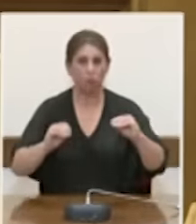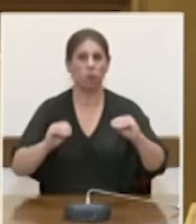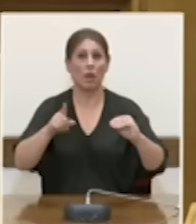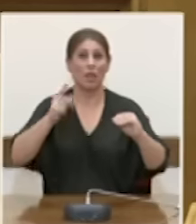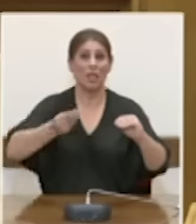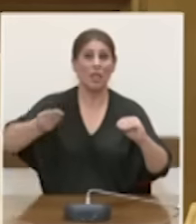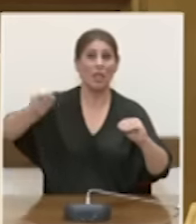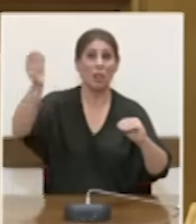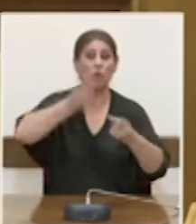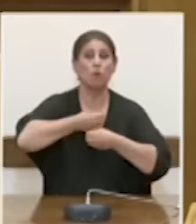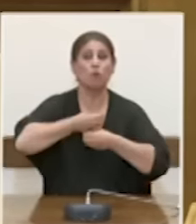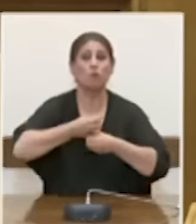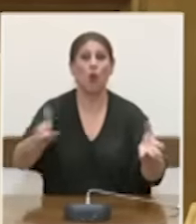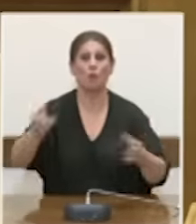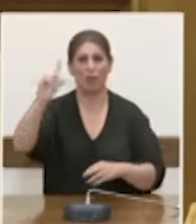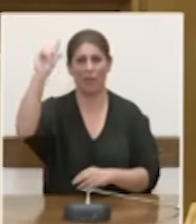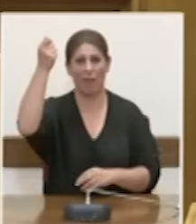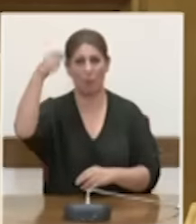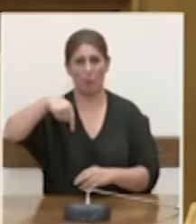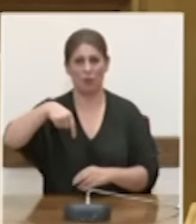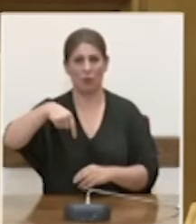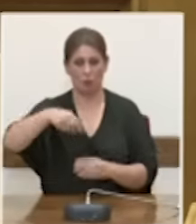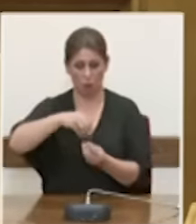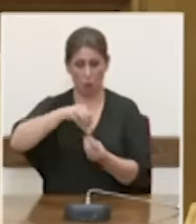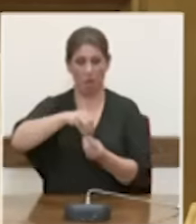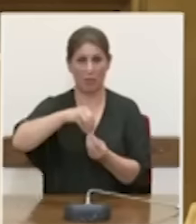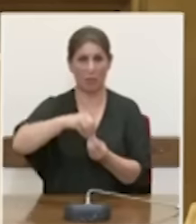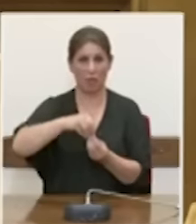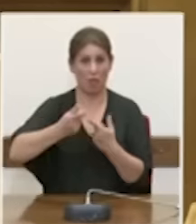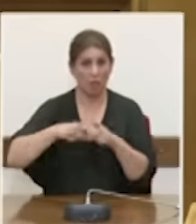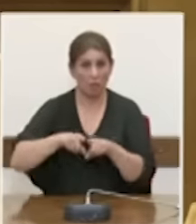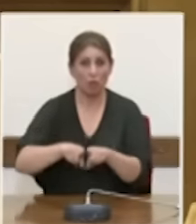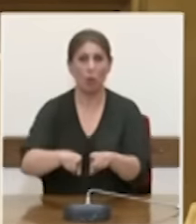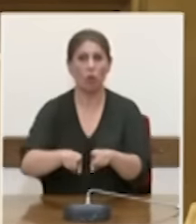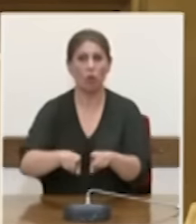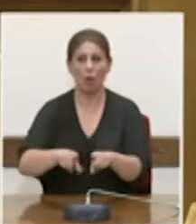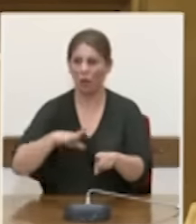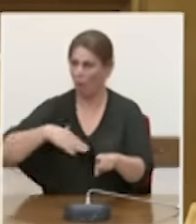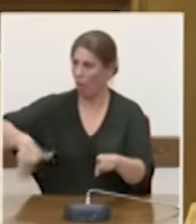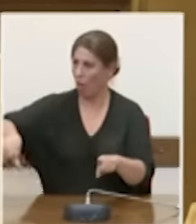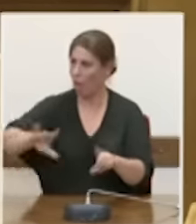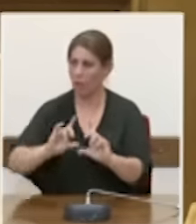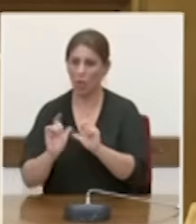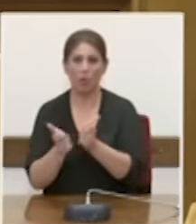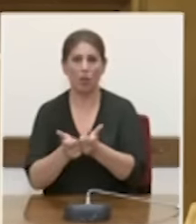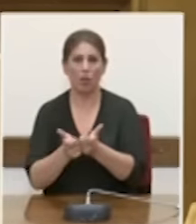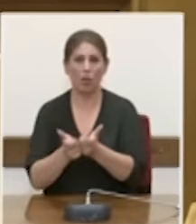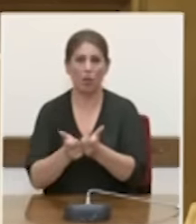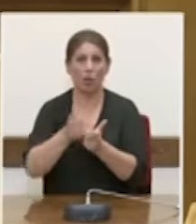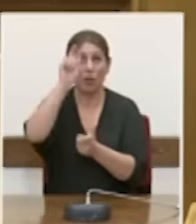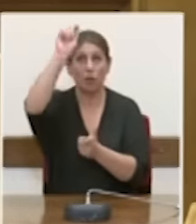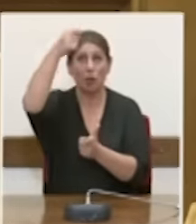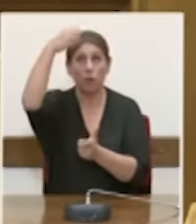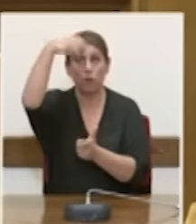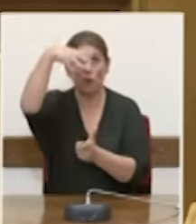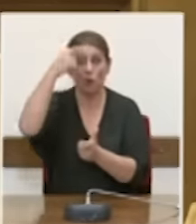υπερβολικής προσφοράς ρεύματος μέσα στο Πάσχα και ταυτόχρονα οι λαϊκές οικογένειες να ανάβουν τα φώτα